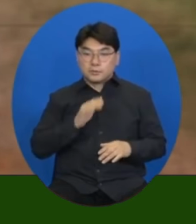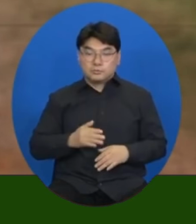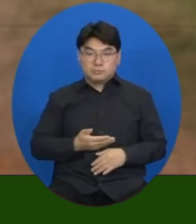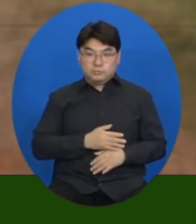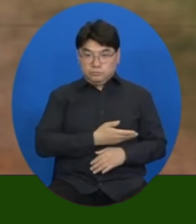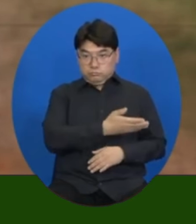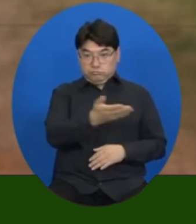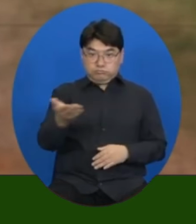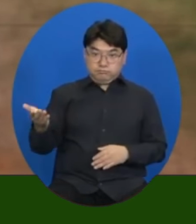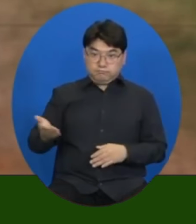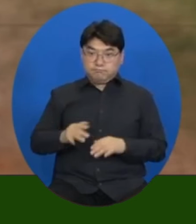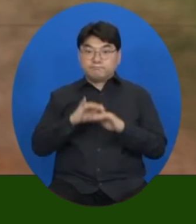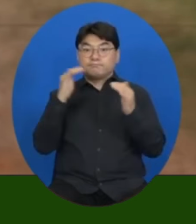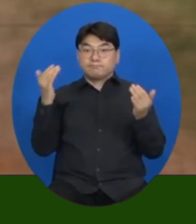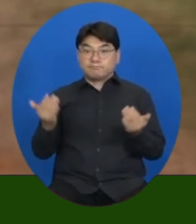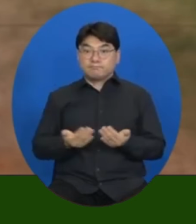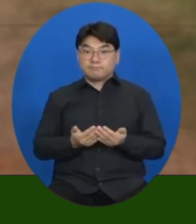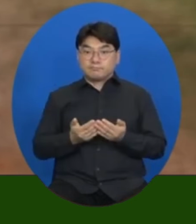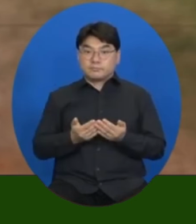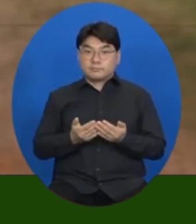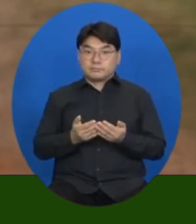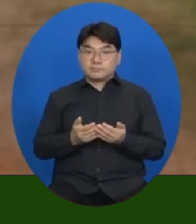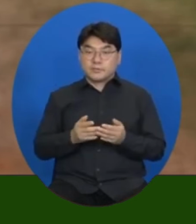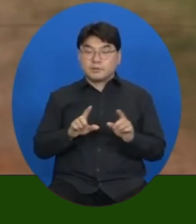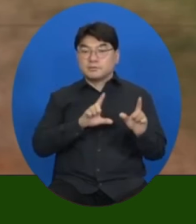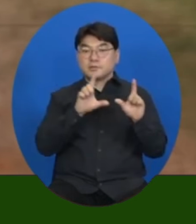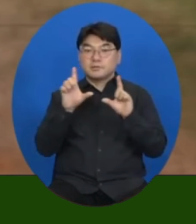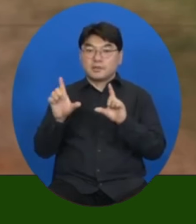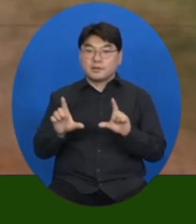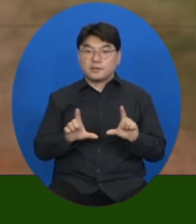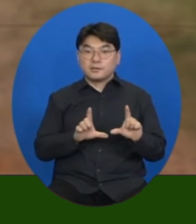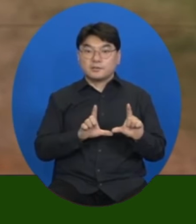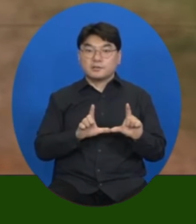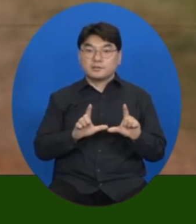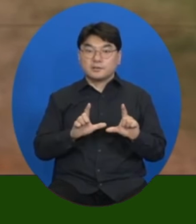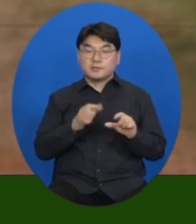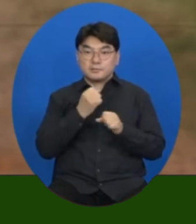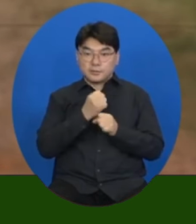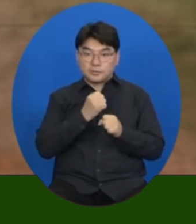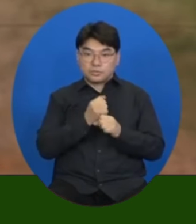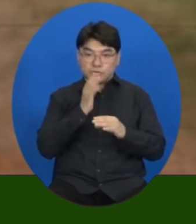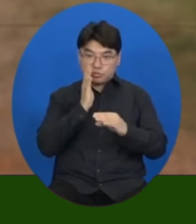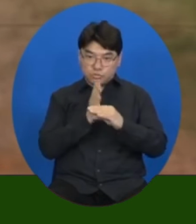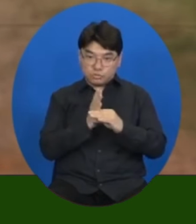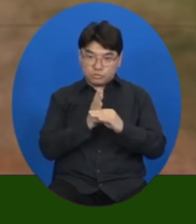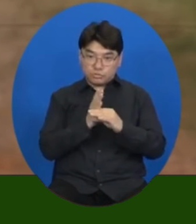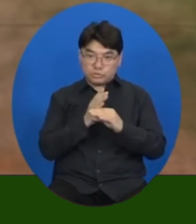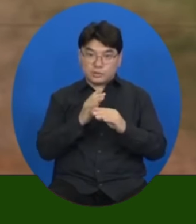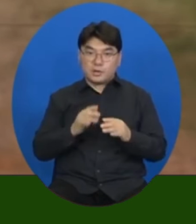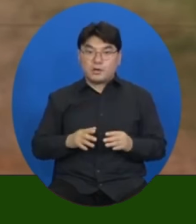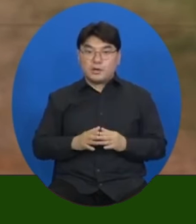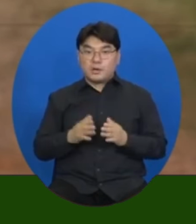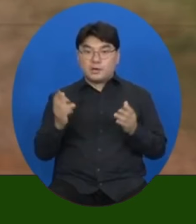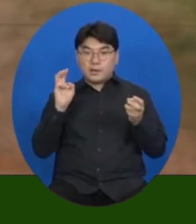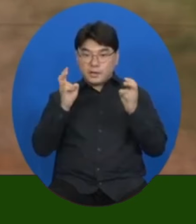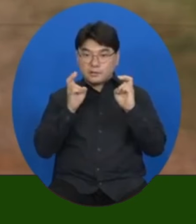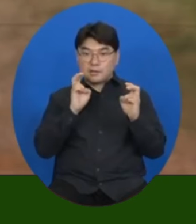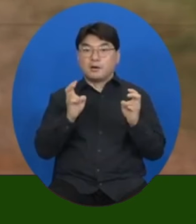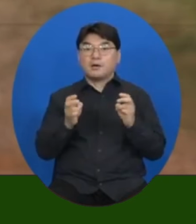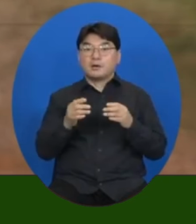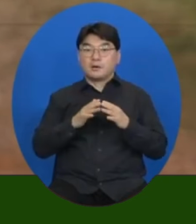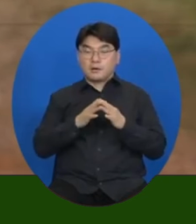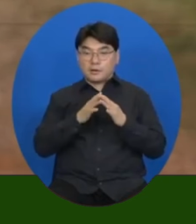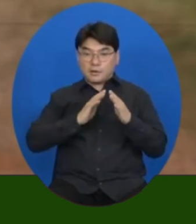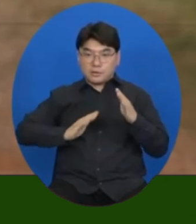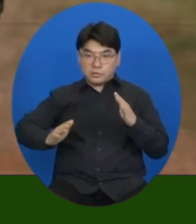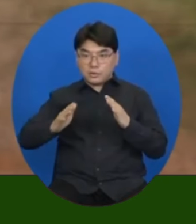지금 아키텍처에 인생을 다 설계를 하고 짓고 있어요 지금 뭐 일에서 가정에서 사회에서 어떤 영